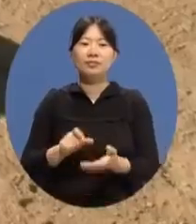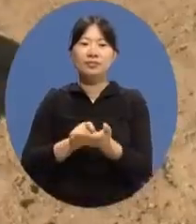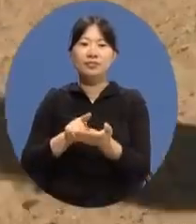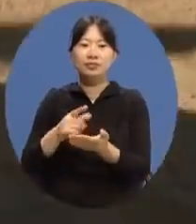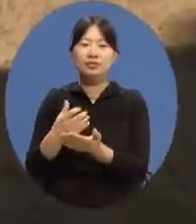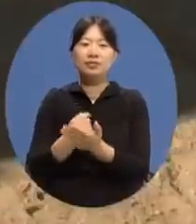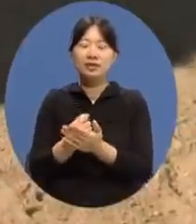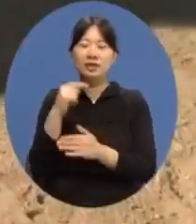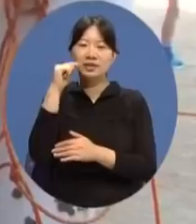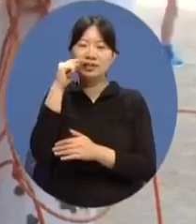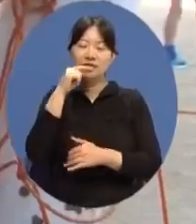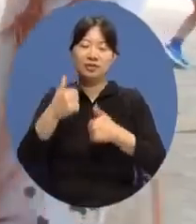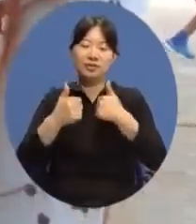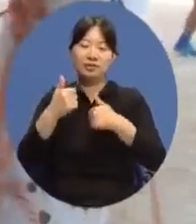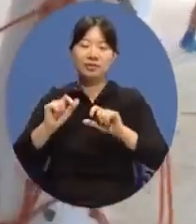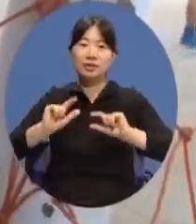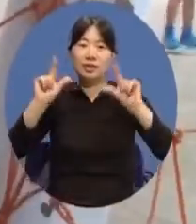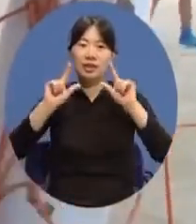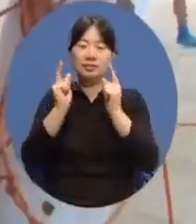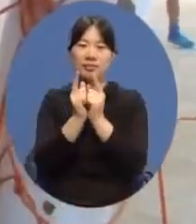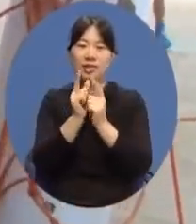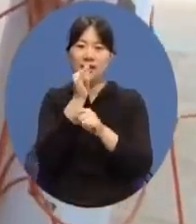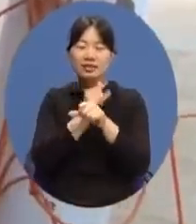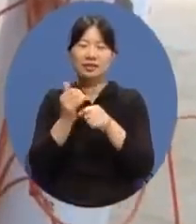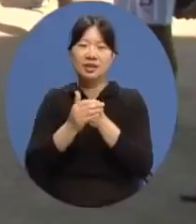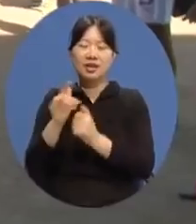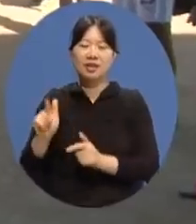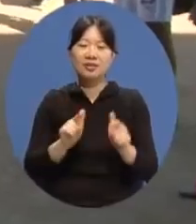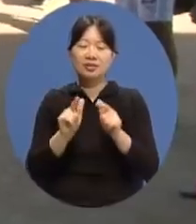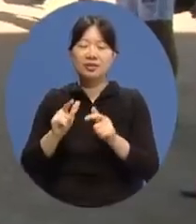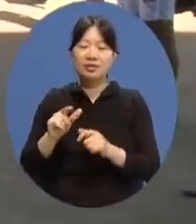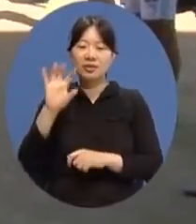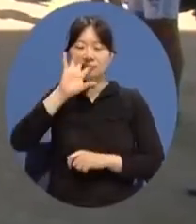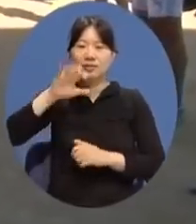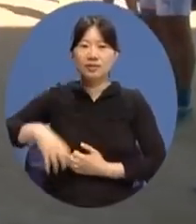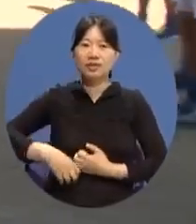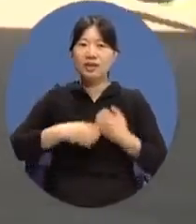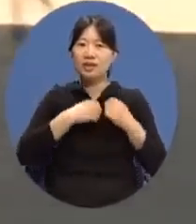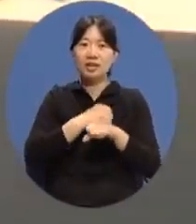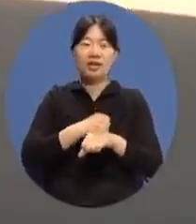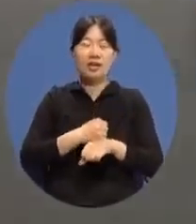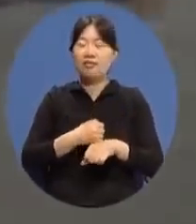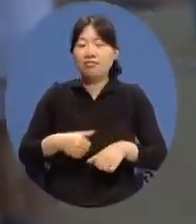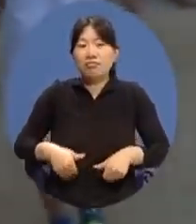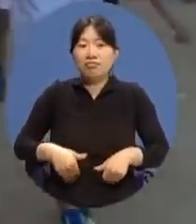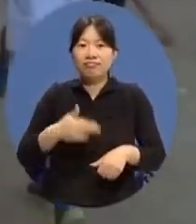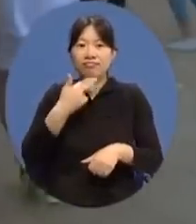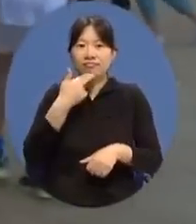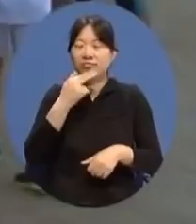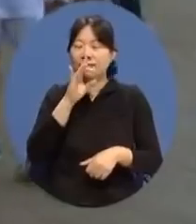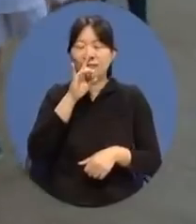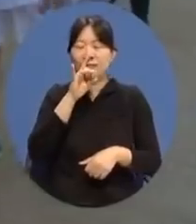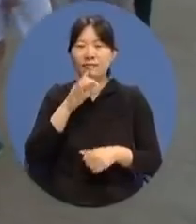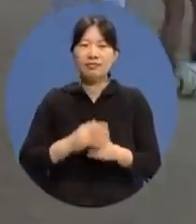축구로 치열한 승부전을 할 날을 생각하면 하루도 연습을 게을리할 수 없다는데요.